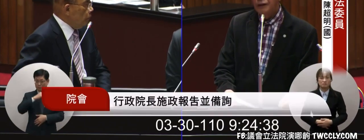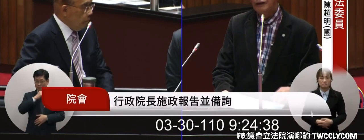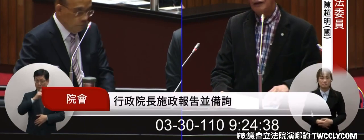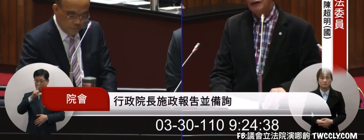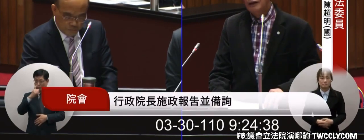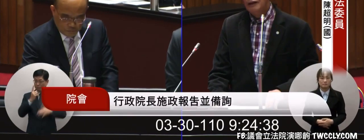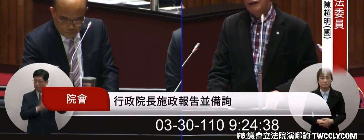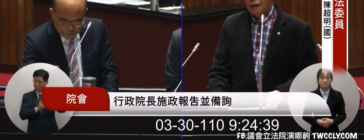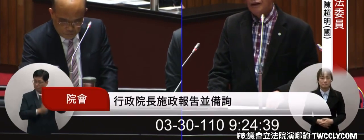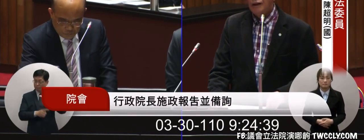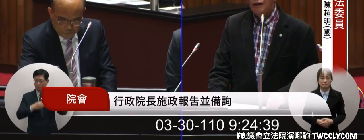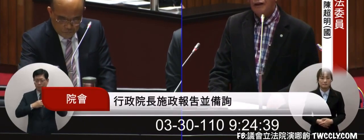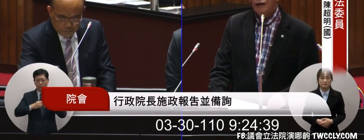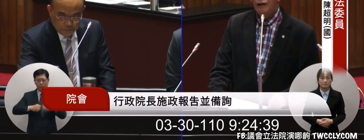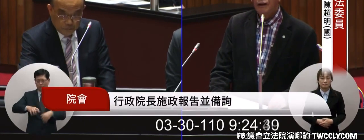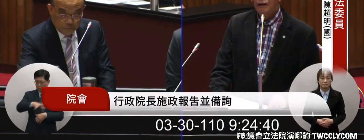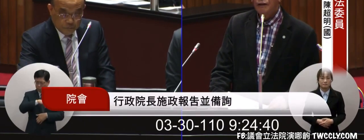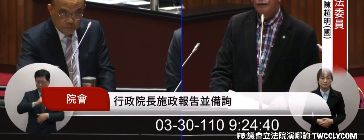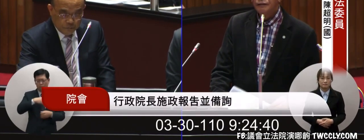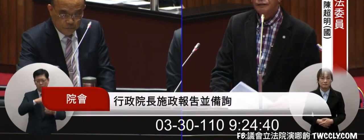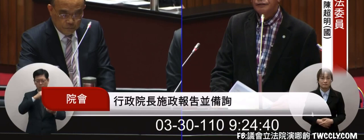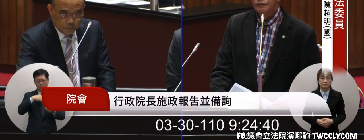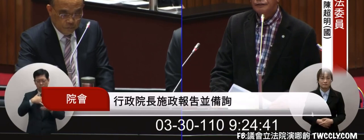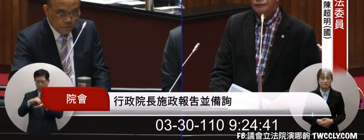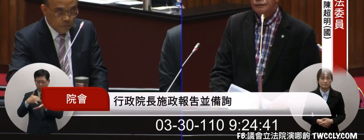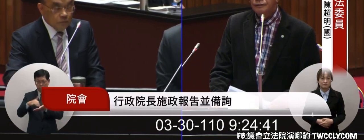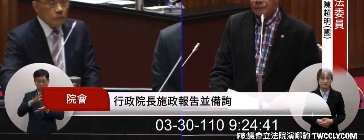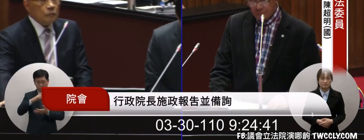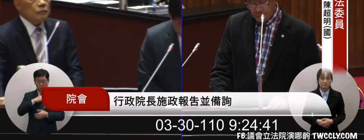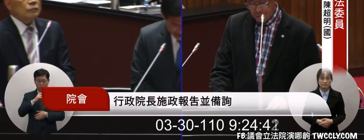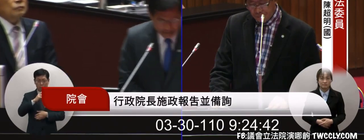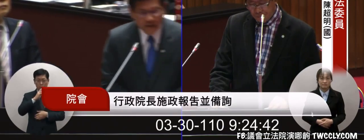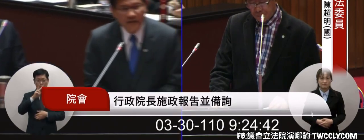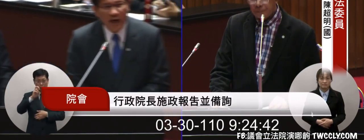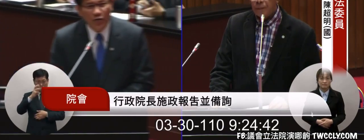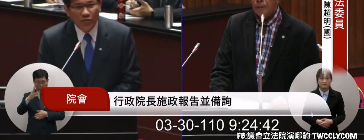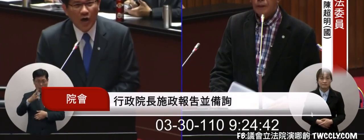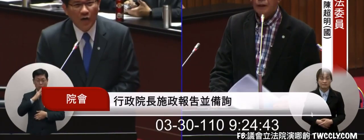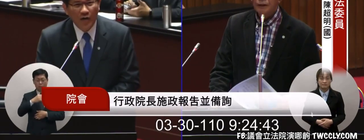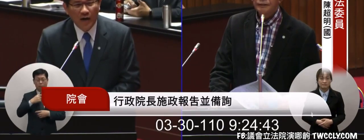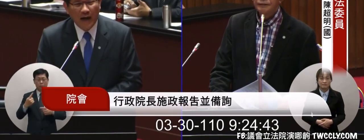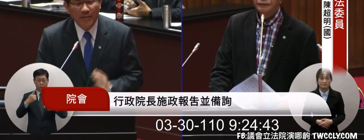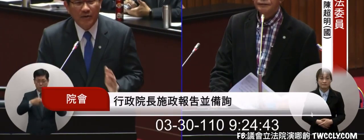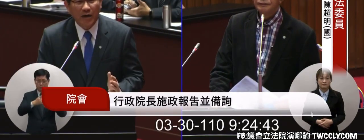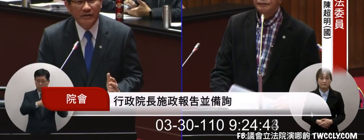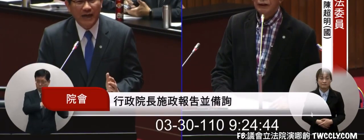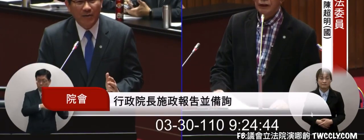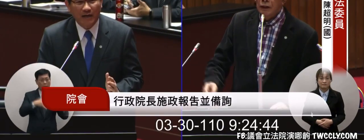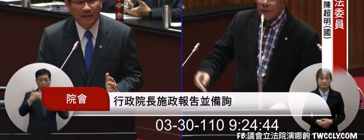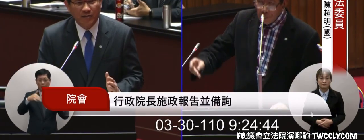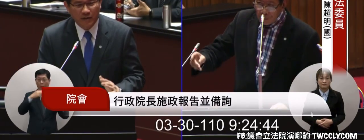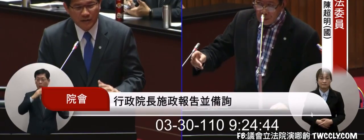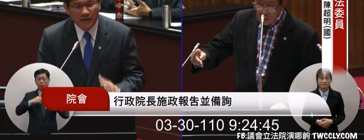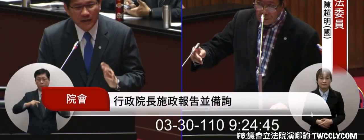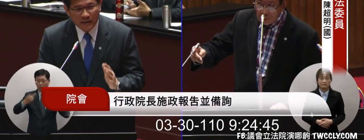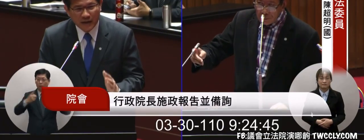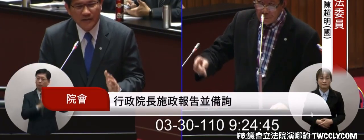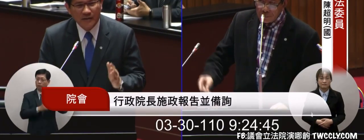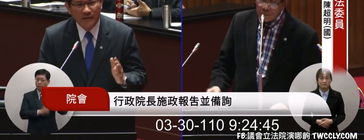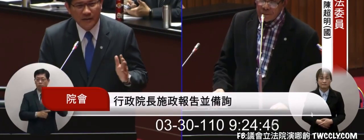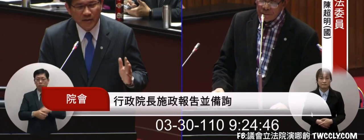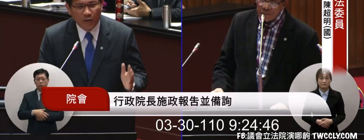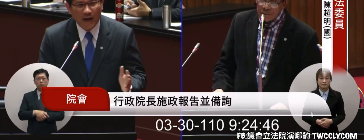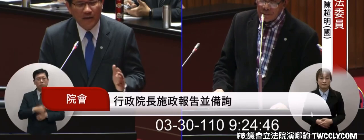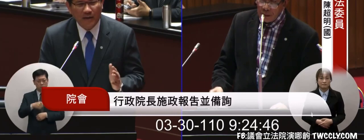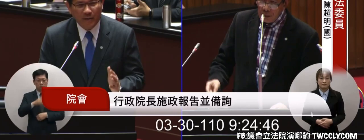一線全線我們也有提出一個計畫有二十三個這個平礁路口還沒有高價化的或者是這個是